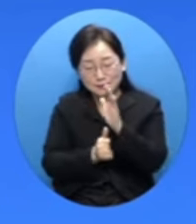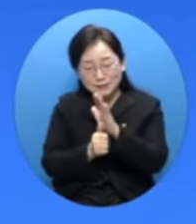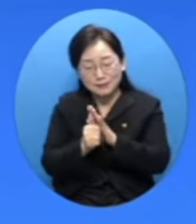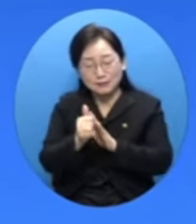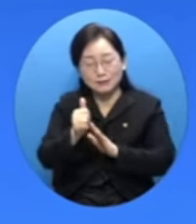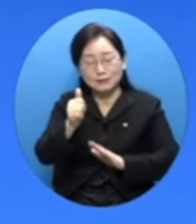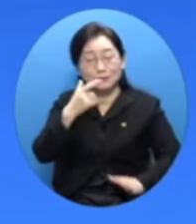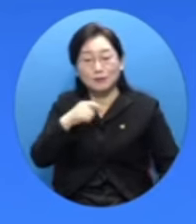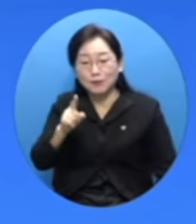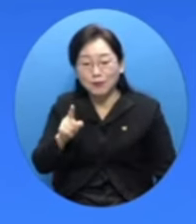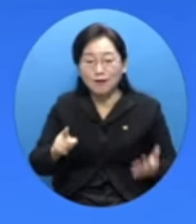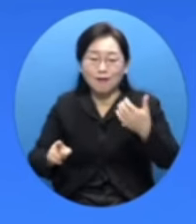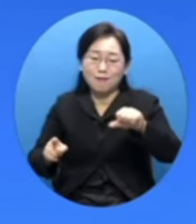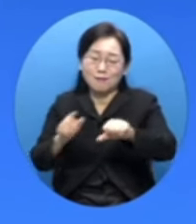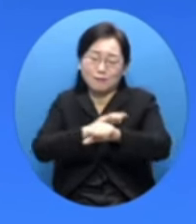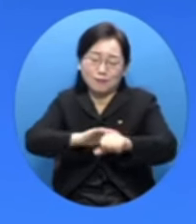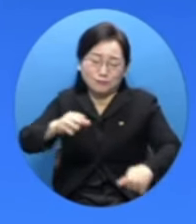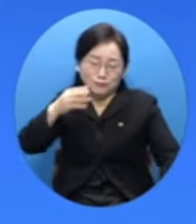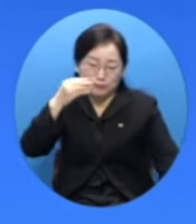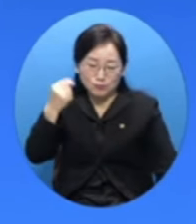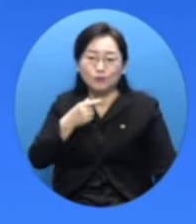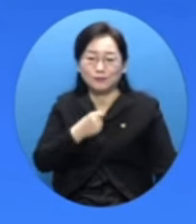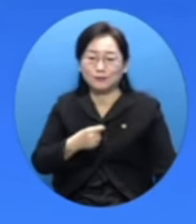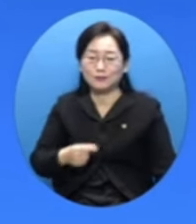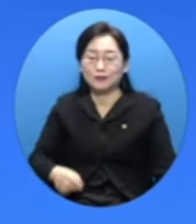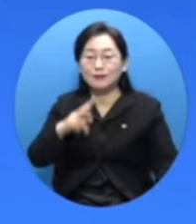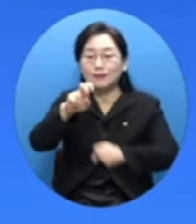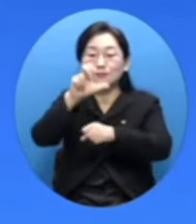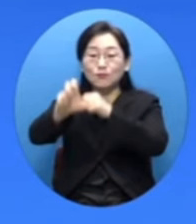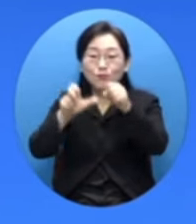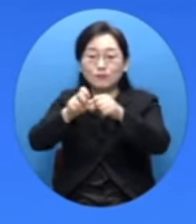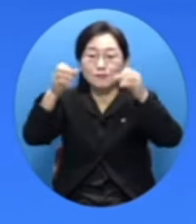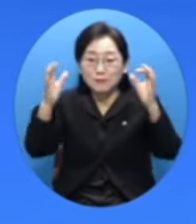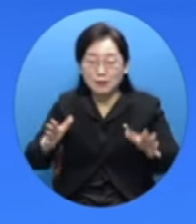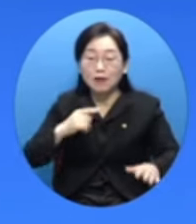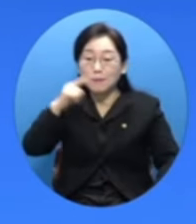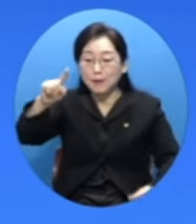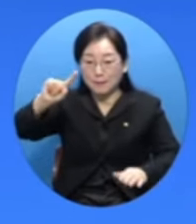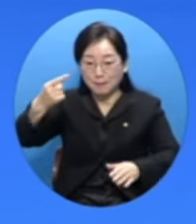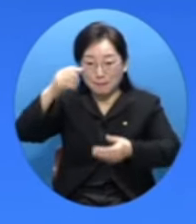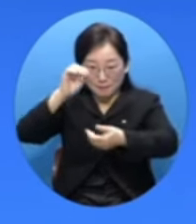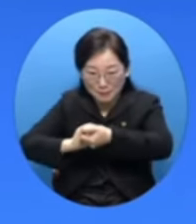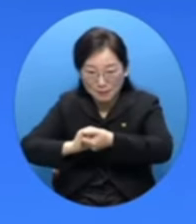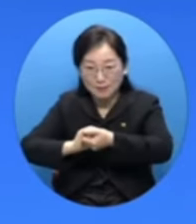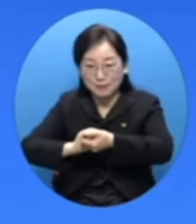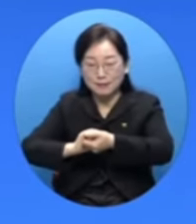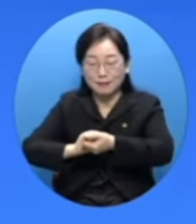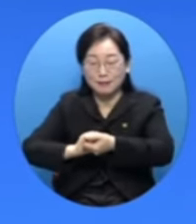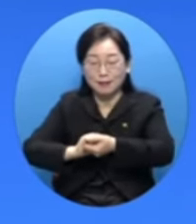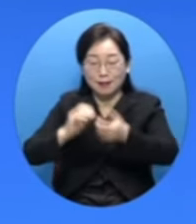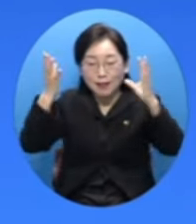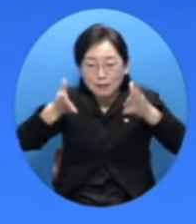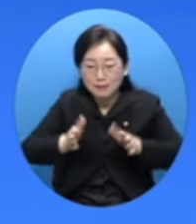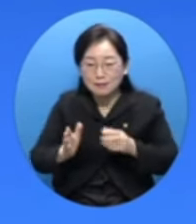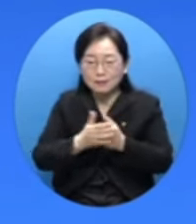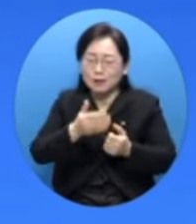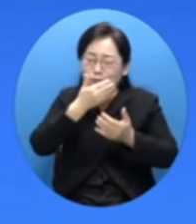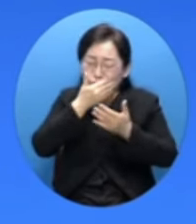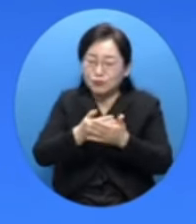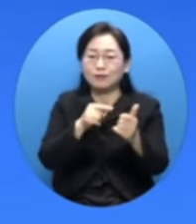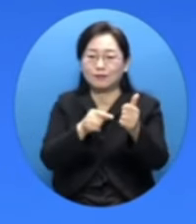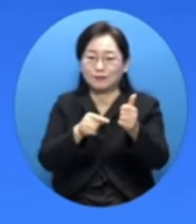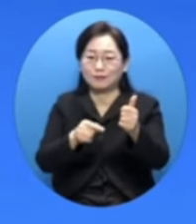아들 이삭이 잘 되는 것이었습니다. 25년 만에 100세 얻은 아들이기 때문에 너무나 귀한 아들이었을